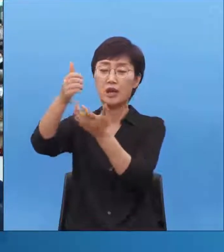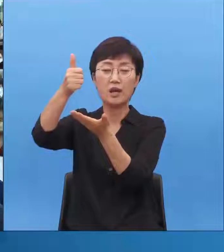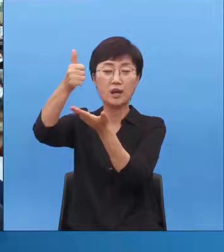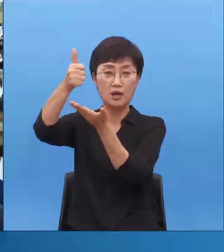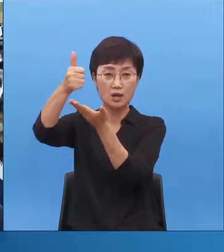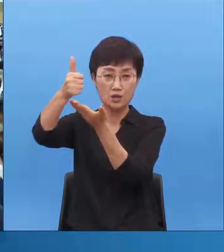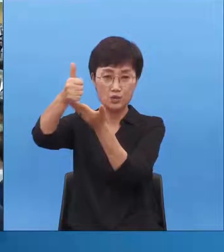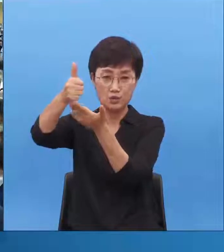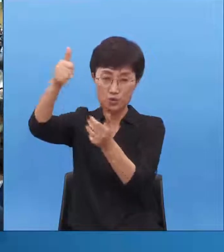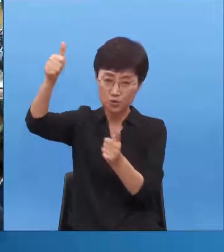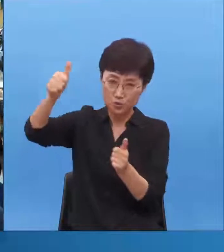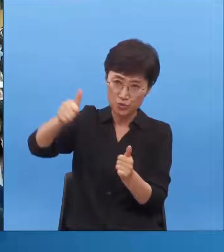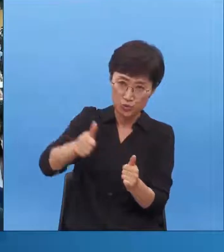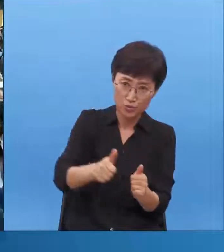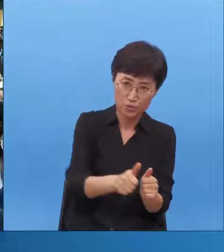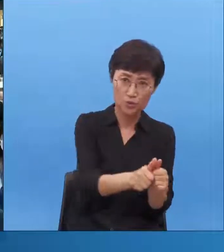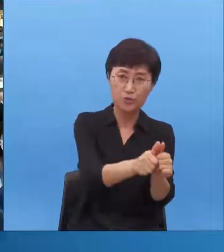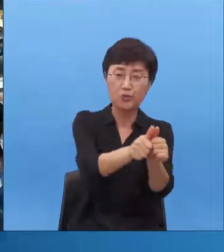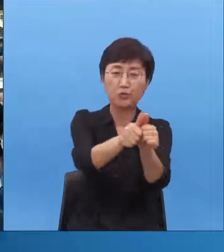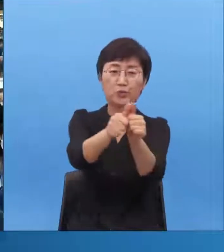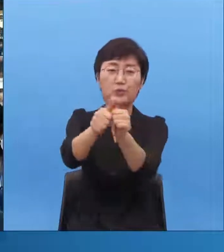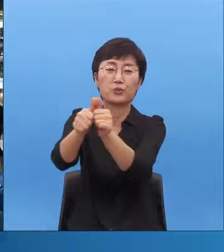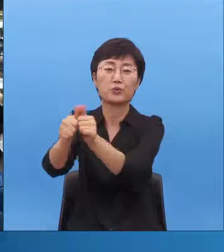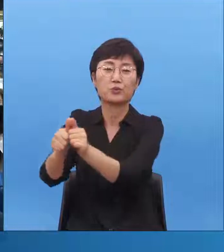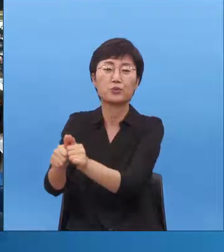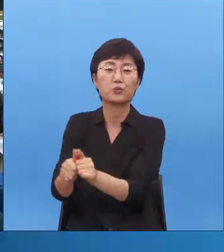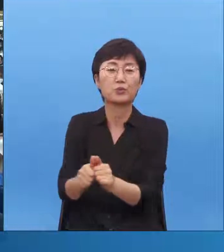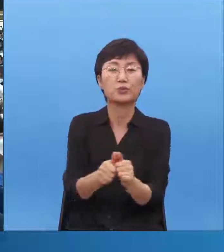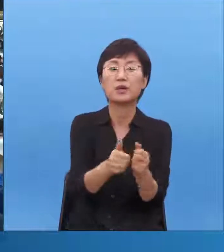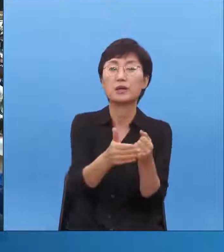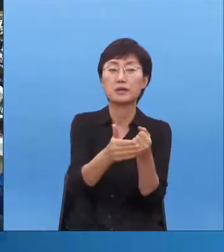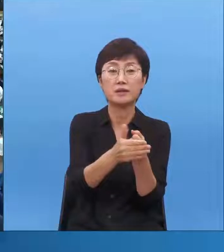주 예수와